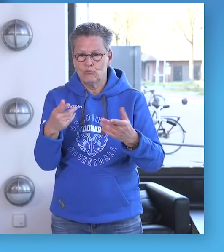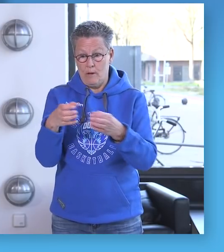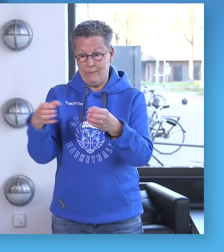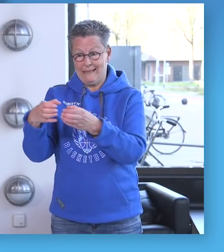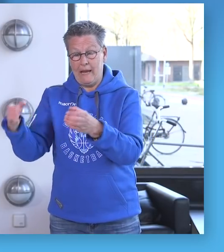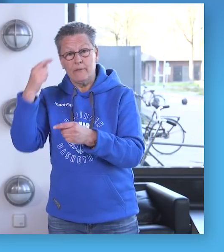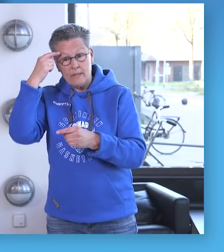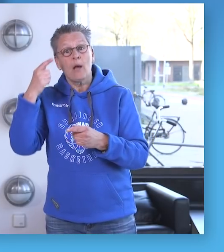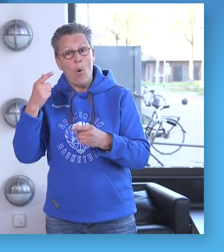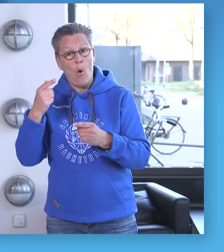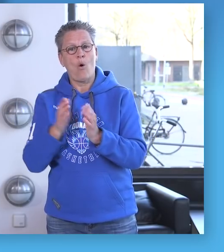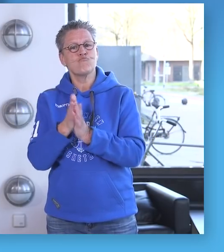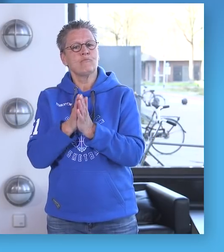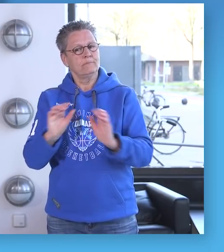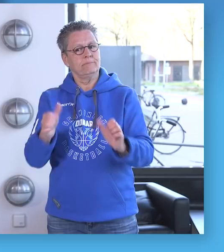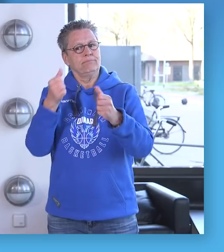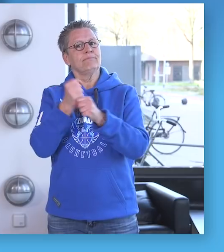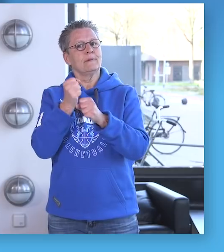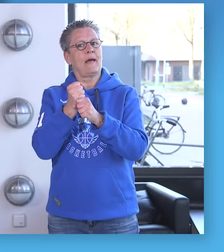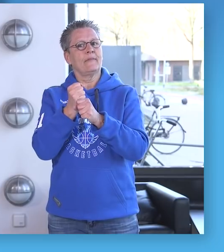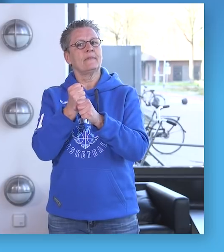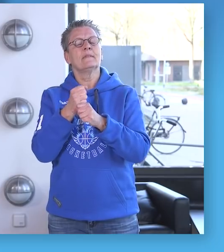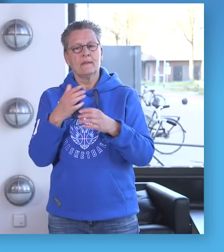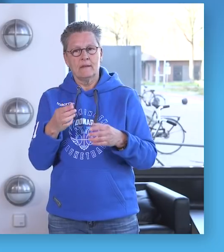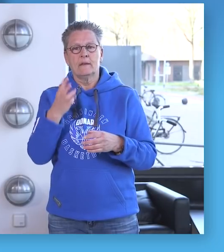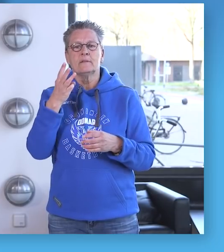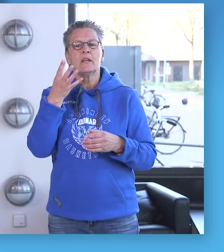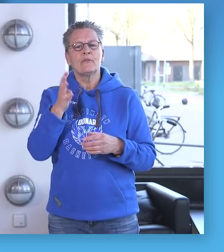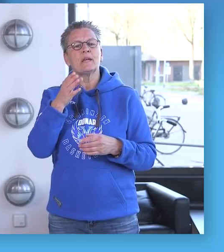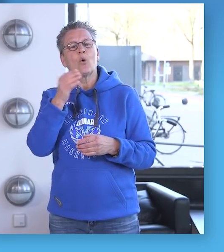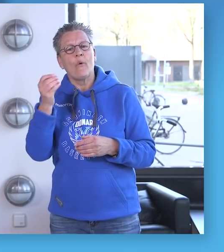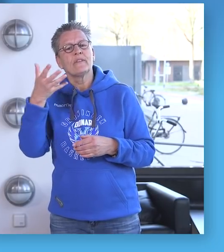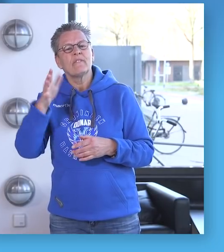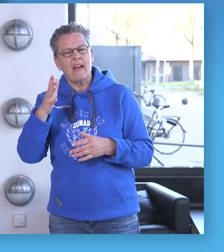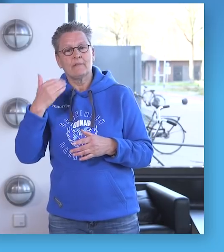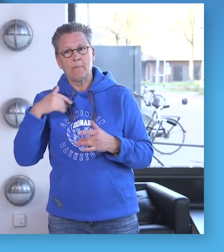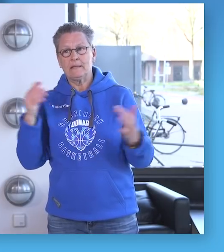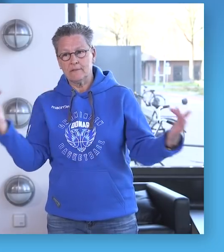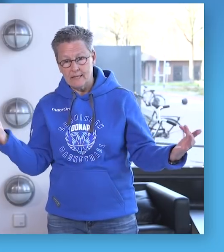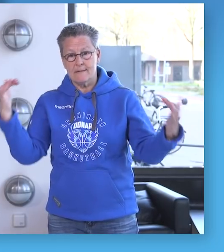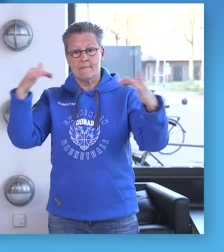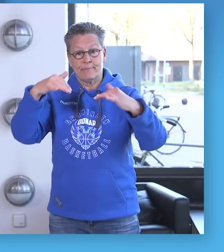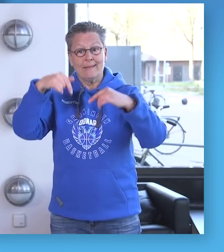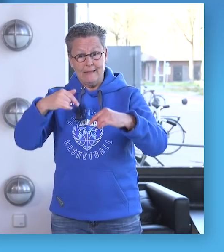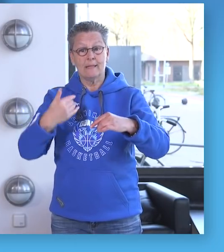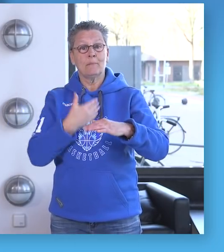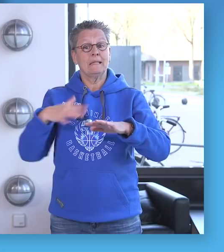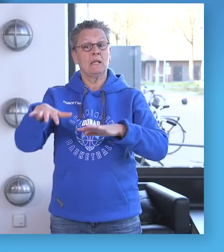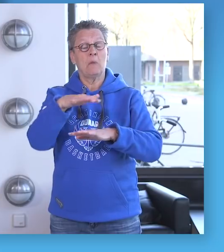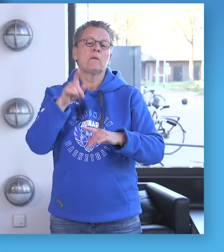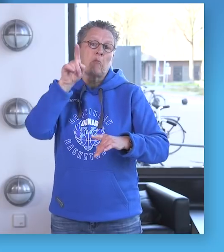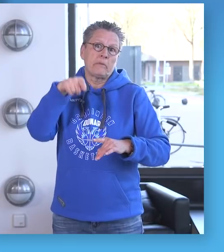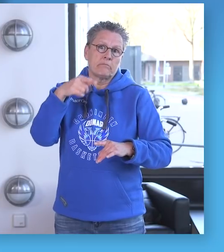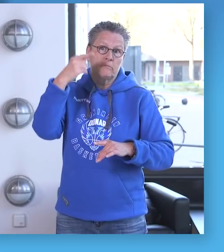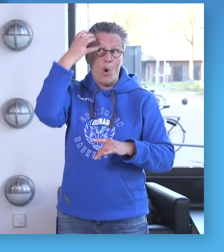we gaan weer aan de start. En we kunnen weer als het ware met 4350 man hier in Martini Plaza terecht. Hè. De overheid moet het ook maar toestaan.